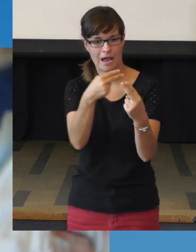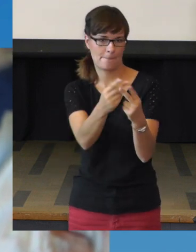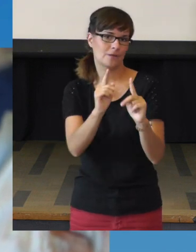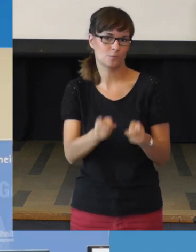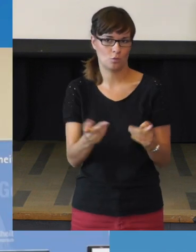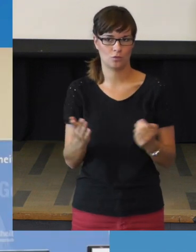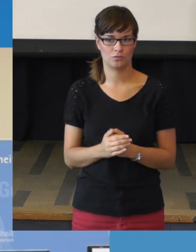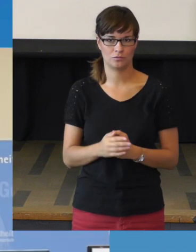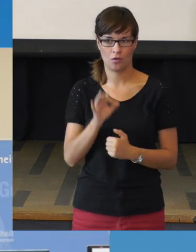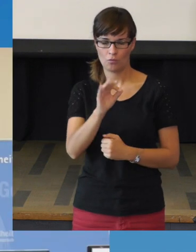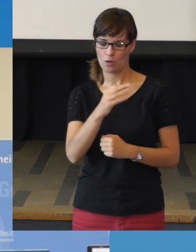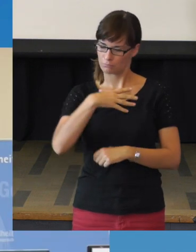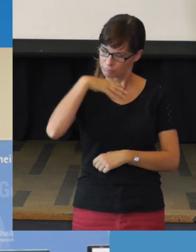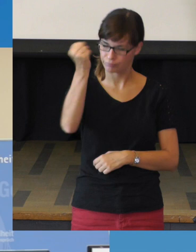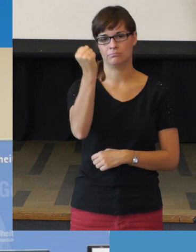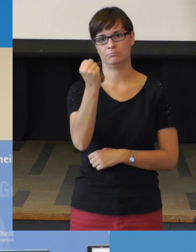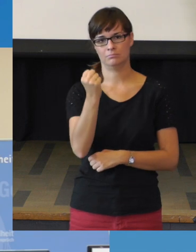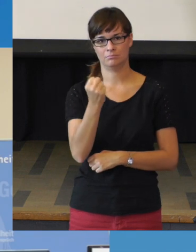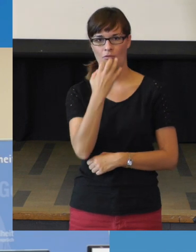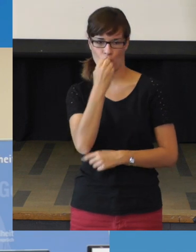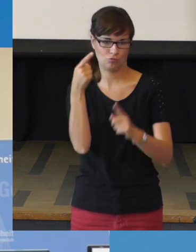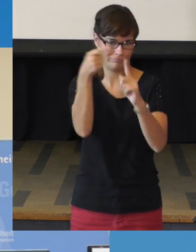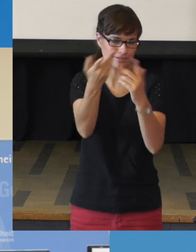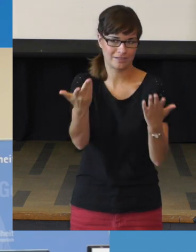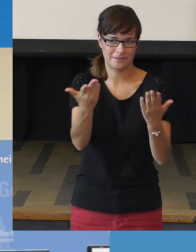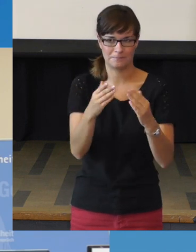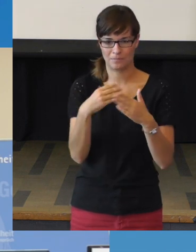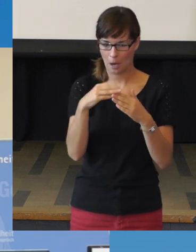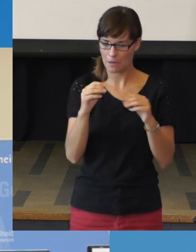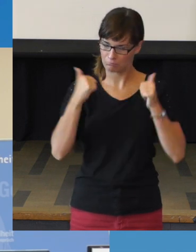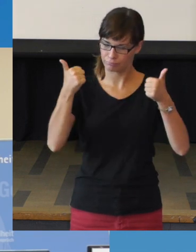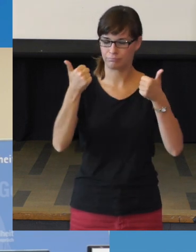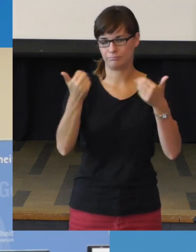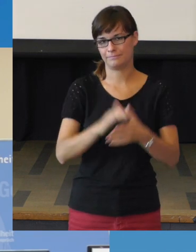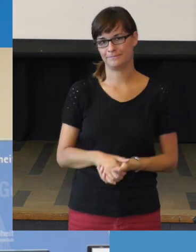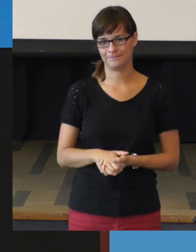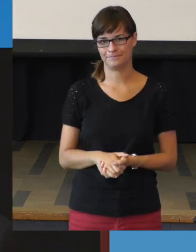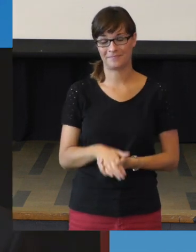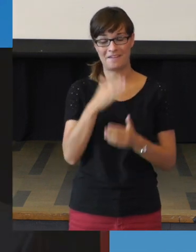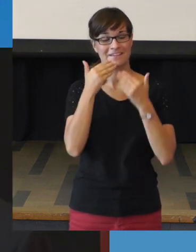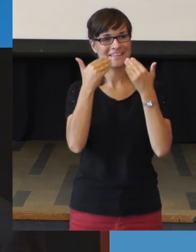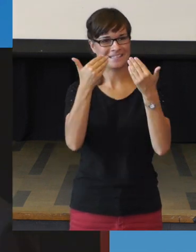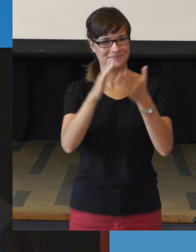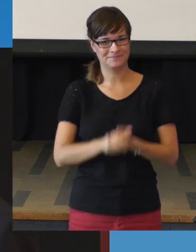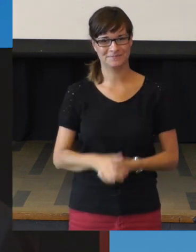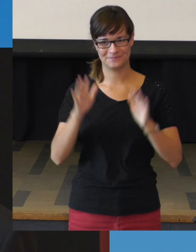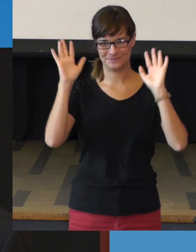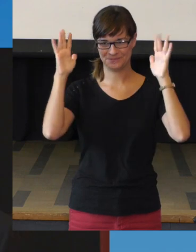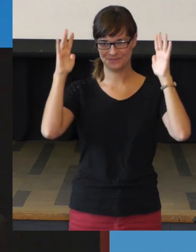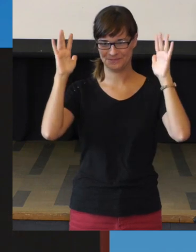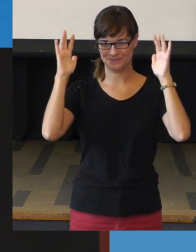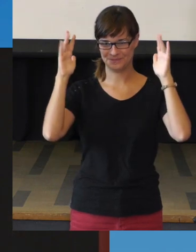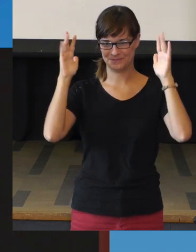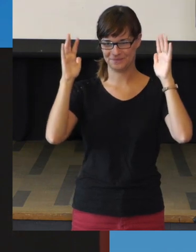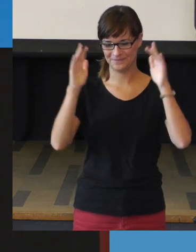so wirklich für den individuellen Patienten die beste Therapieoption anbieten zu können. Vielen Dank.